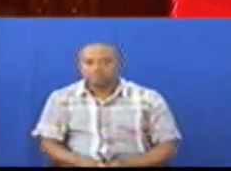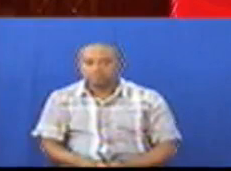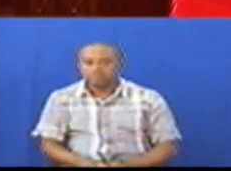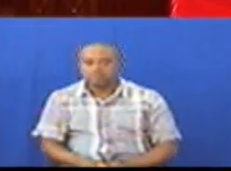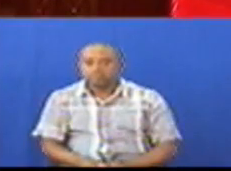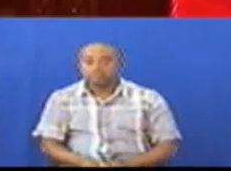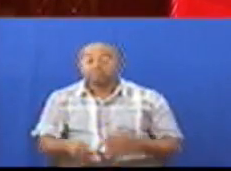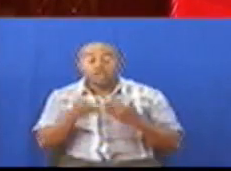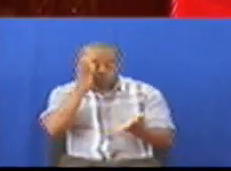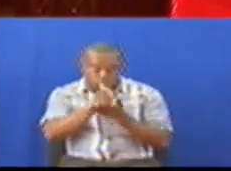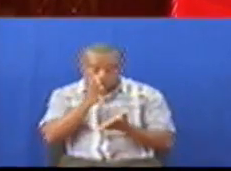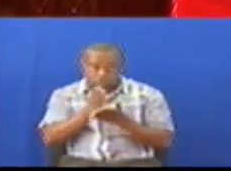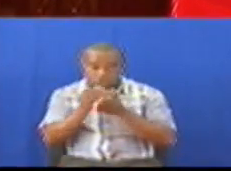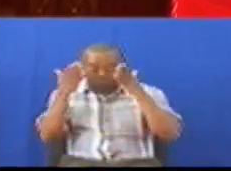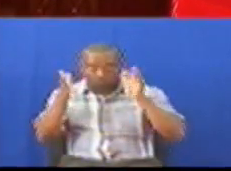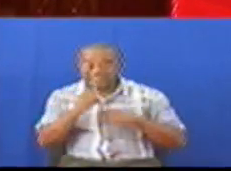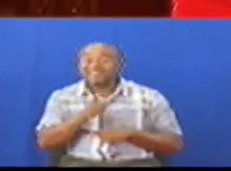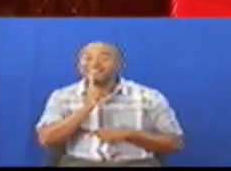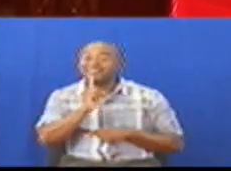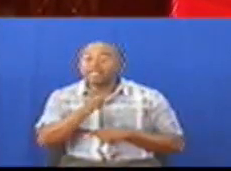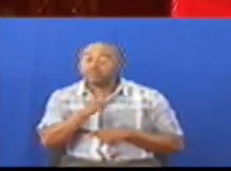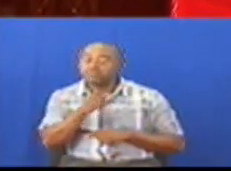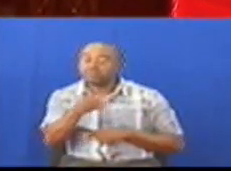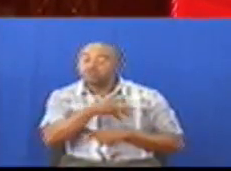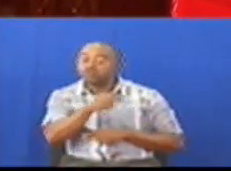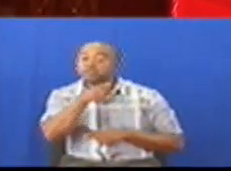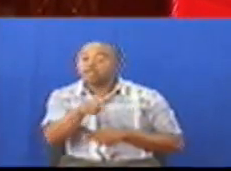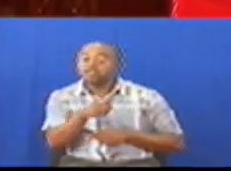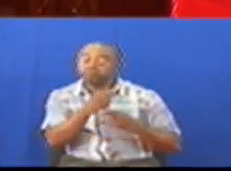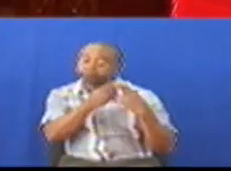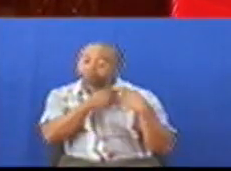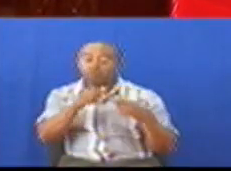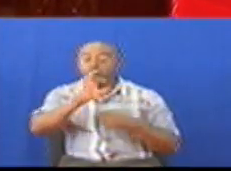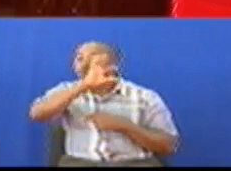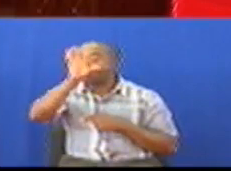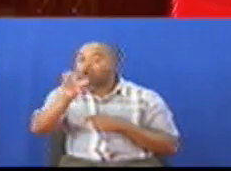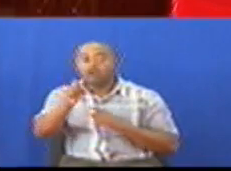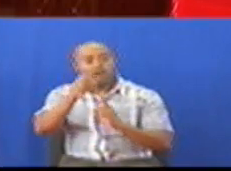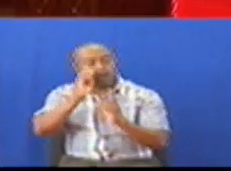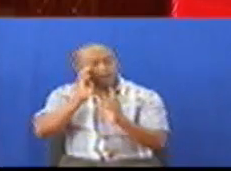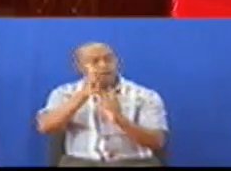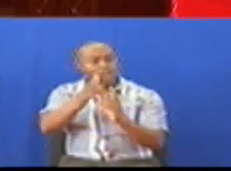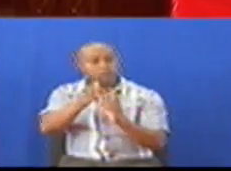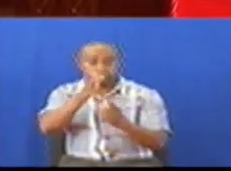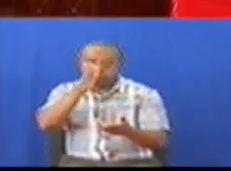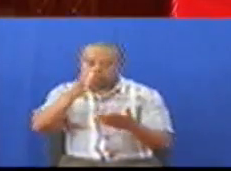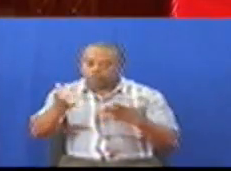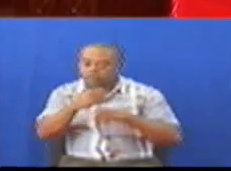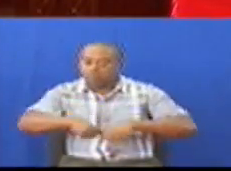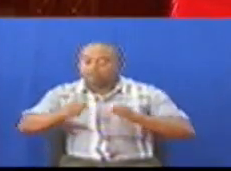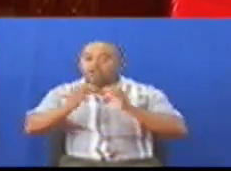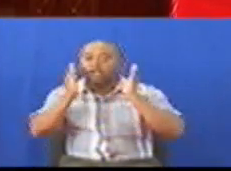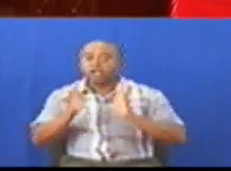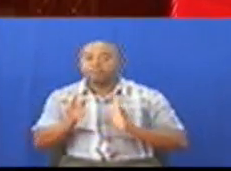ni ukweli ulio wazi TAMISEMI ni wizara ambayo inahudumia Watanzania wote ikiwa na lengo la kufanya kuwa na mamlaka kamili kwa mujibu wa ibara